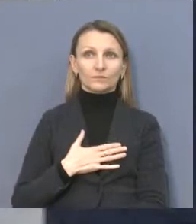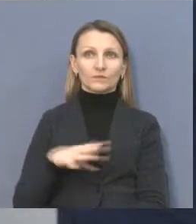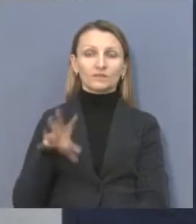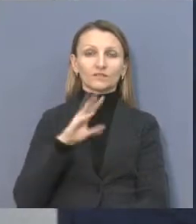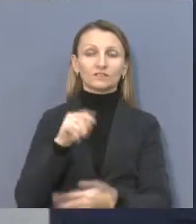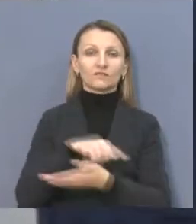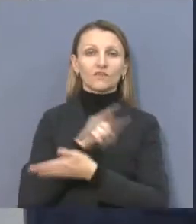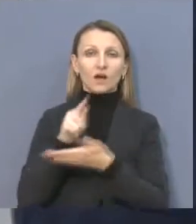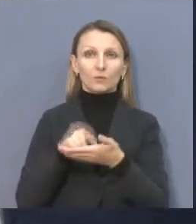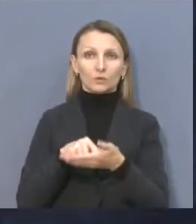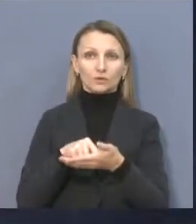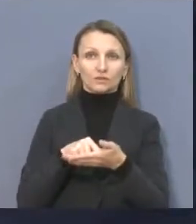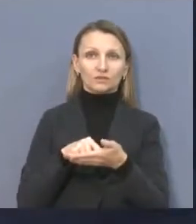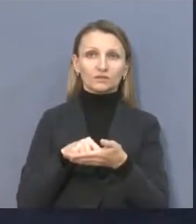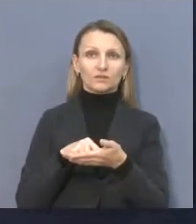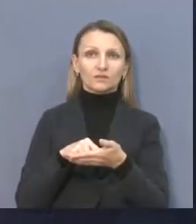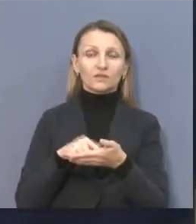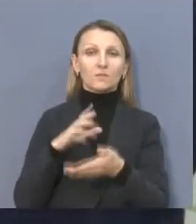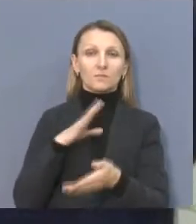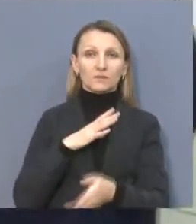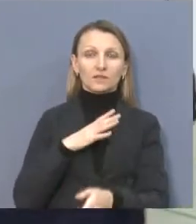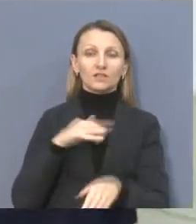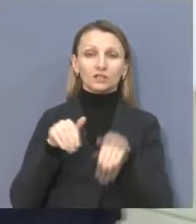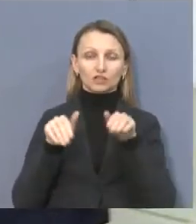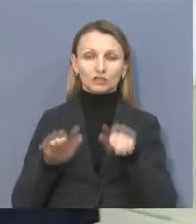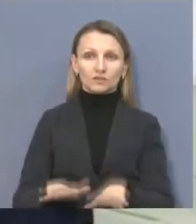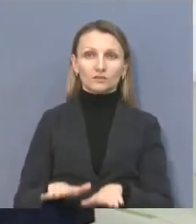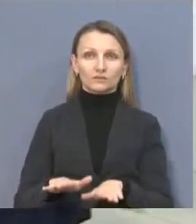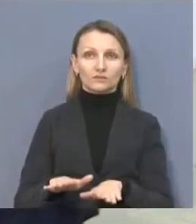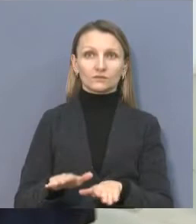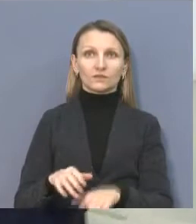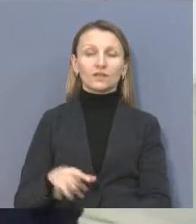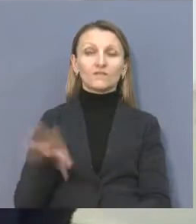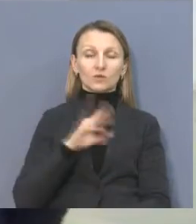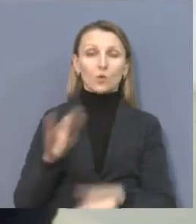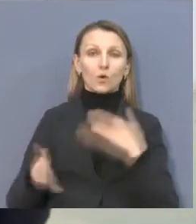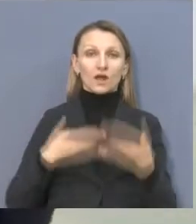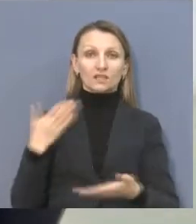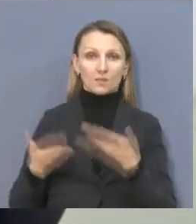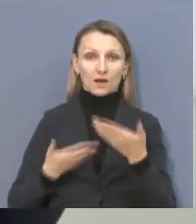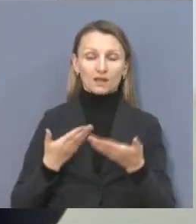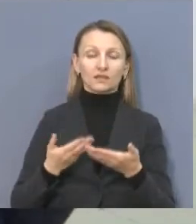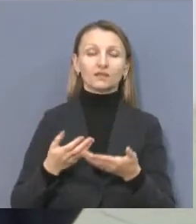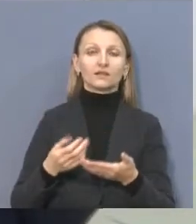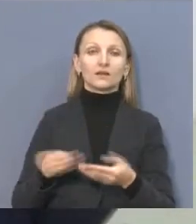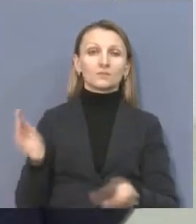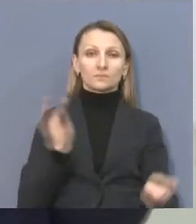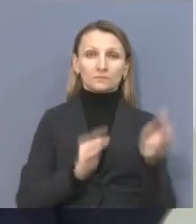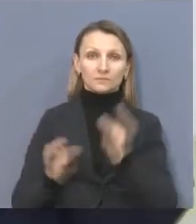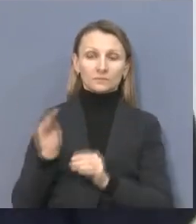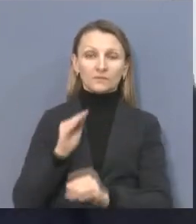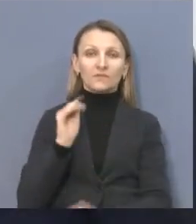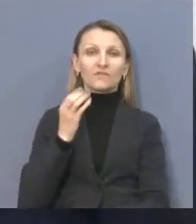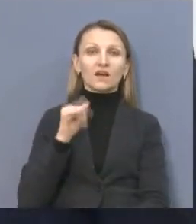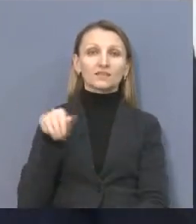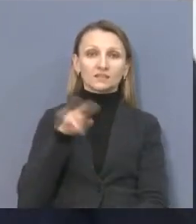вопросы видите как же удалось просто коробка да совершенно верно все разобрали коробка и сегодня собрались и собрали все вас от красивый